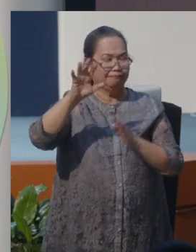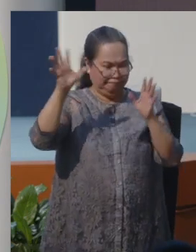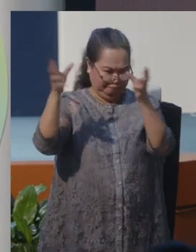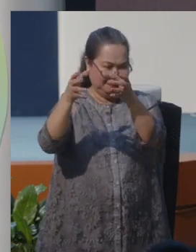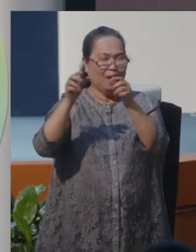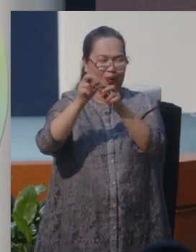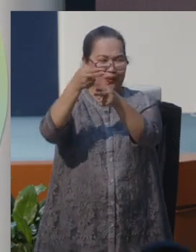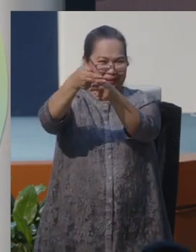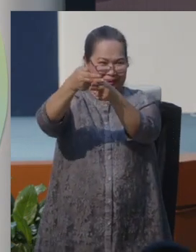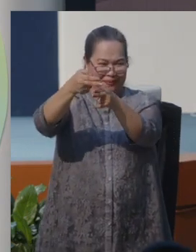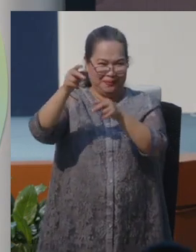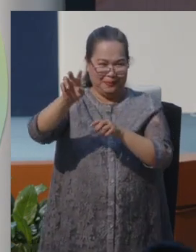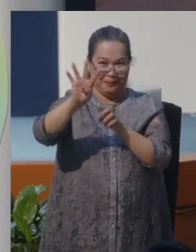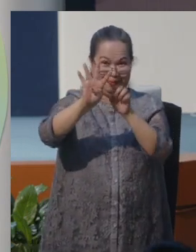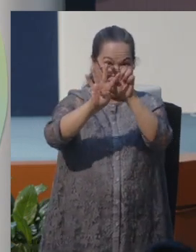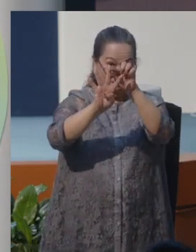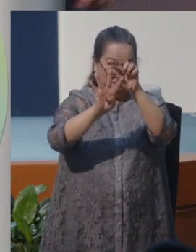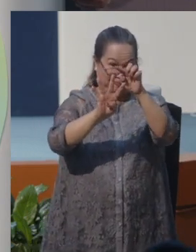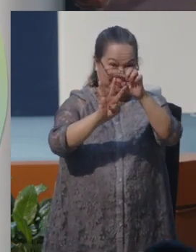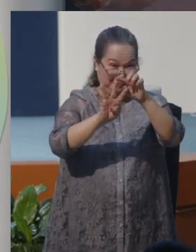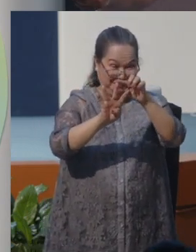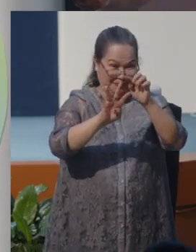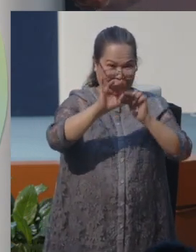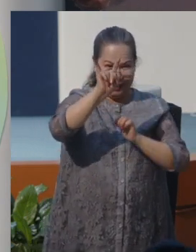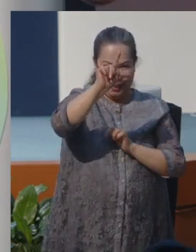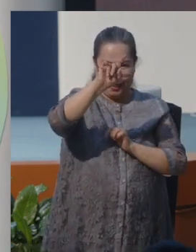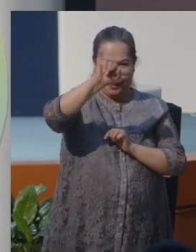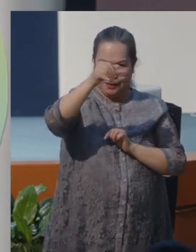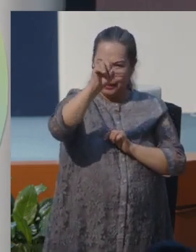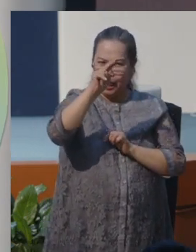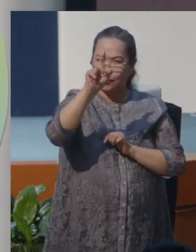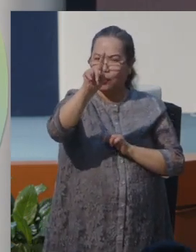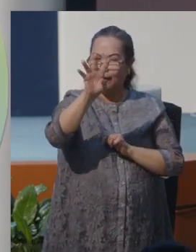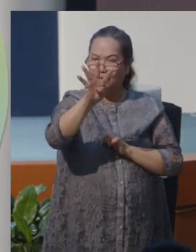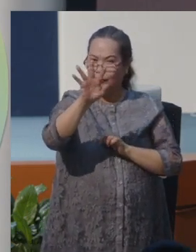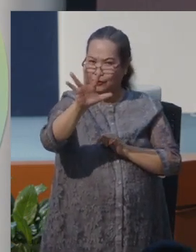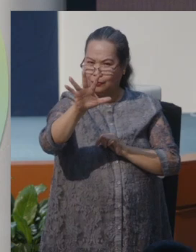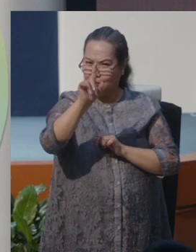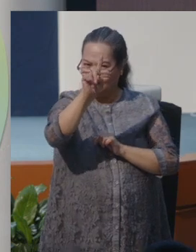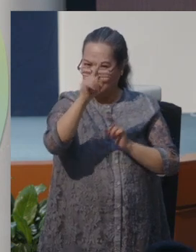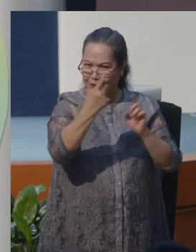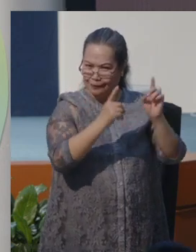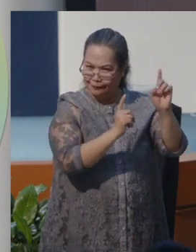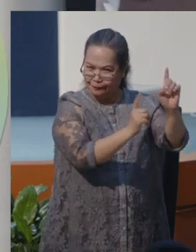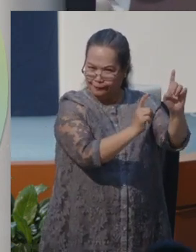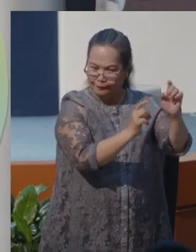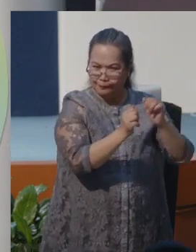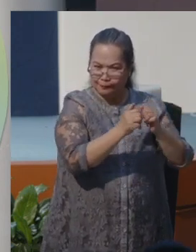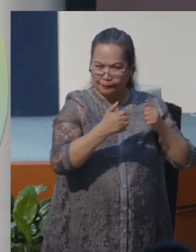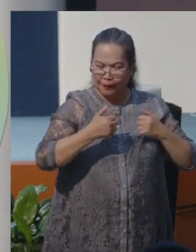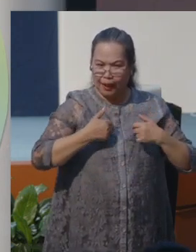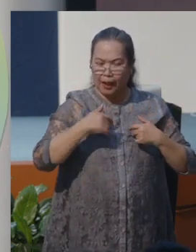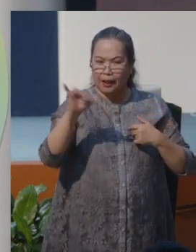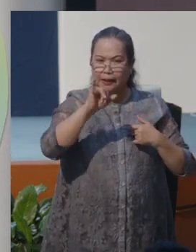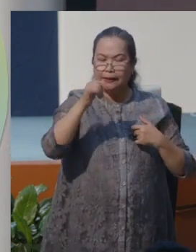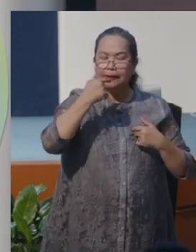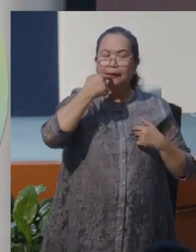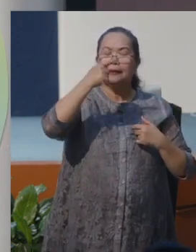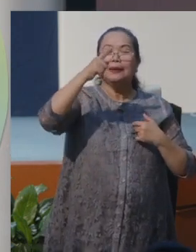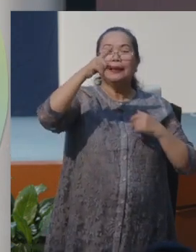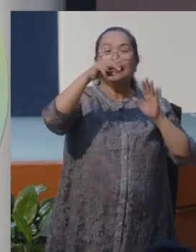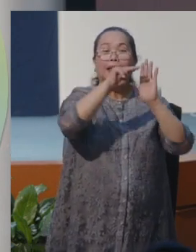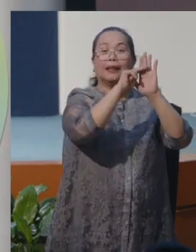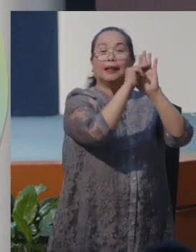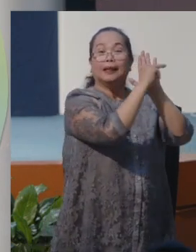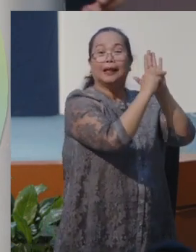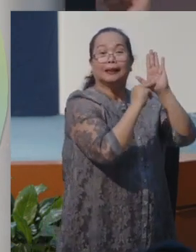No? Siya yung Nathaniel sa John 1:45. Isa siya sa mga unang disipulo. Siya yung nagpasaring sa Nazareth.